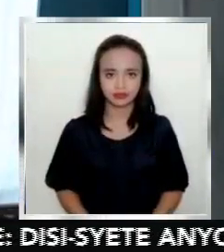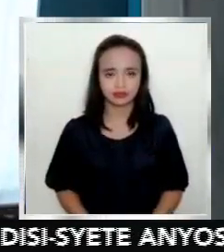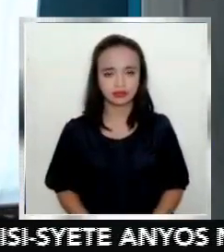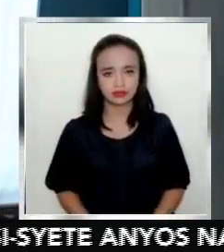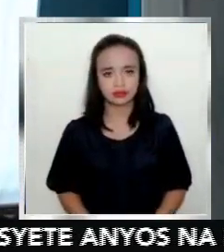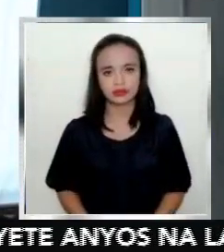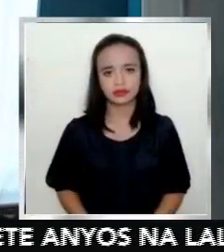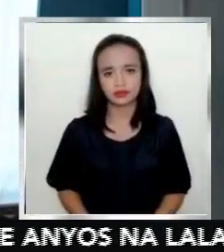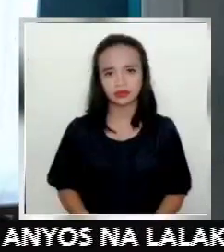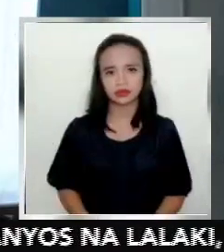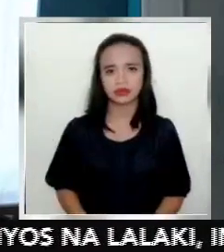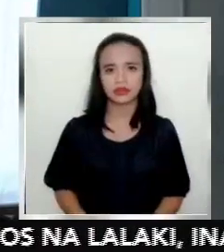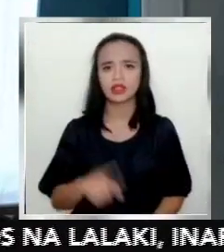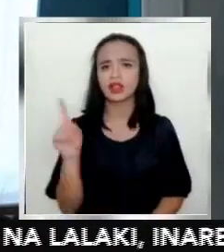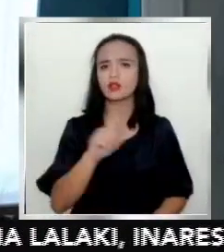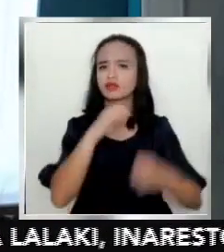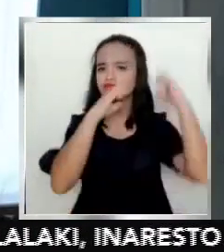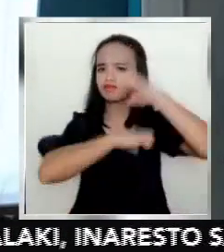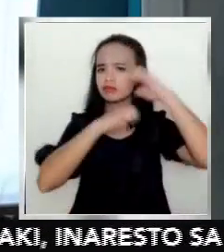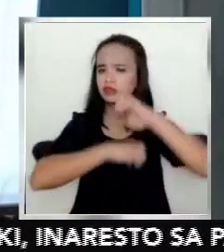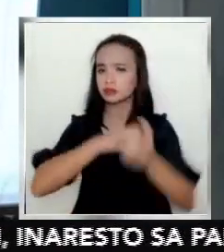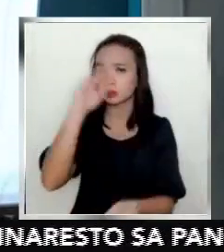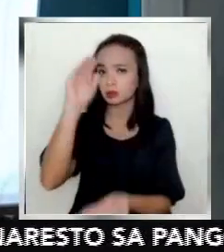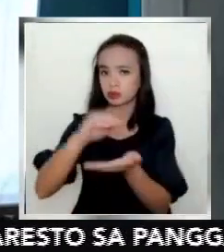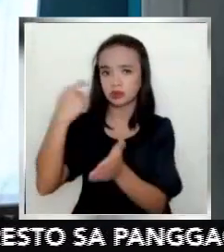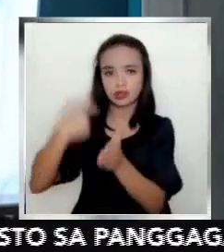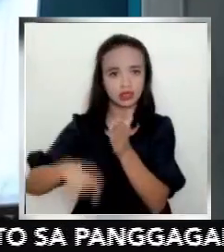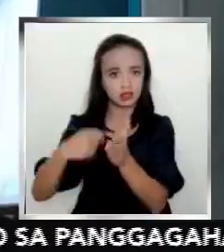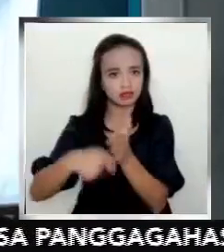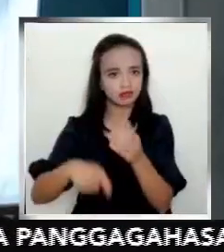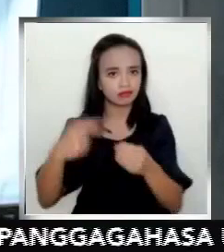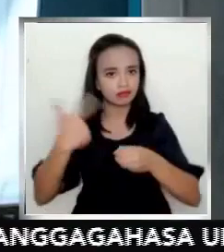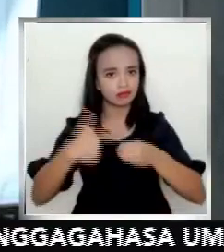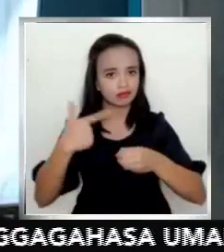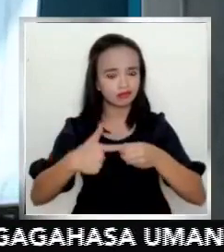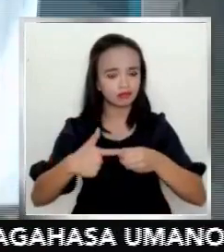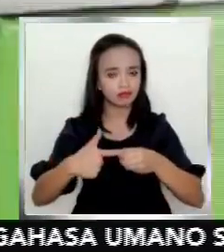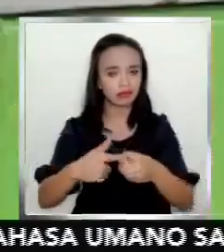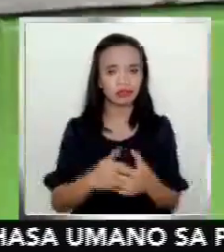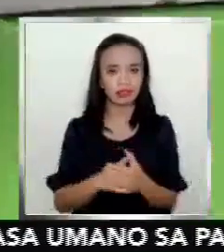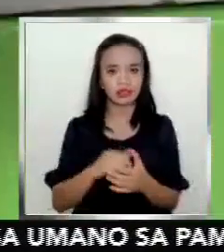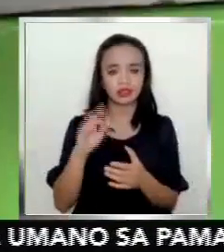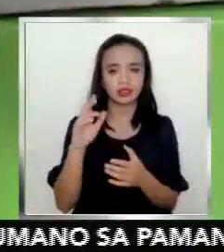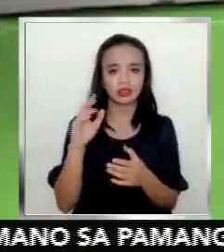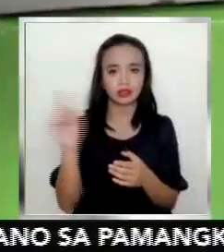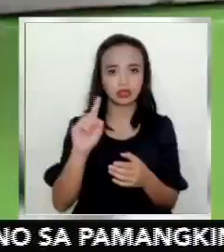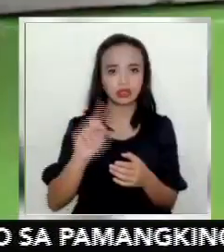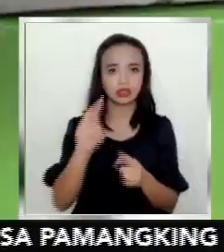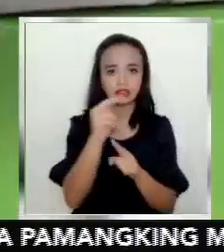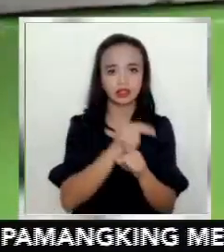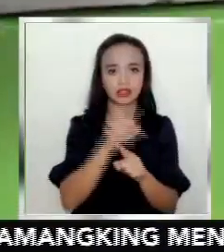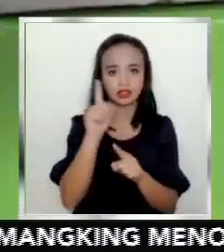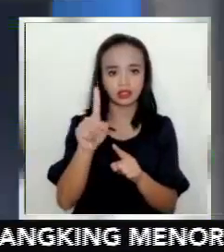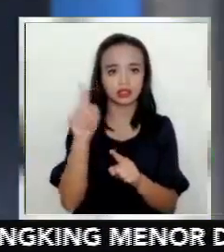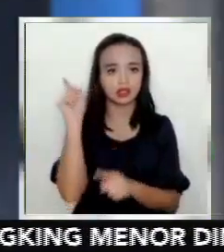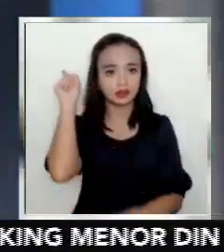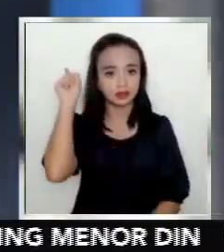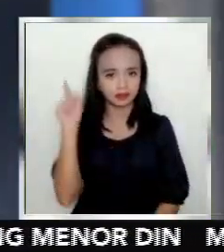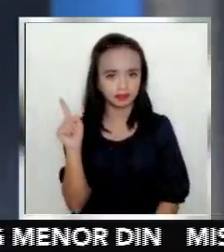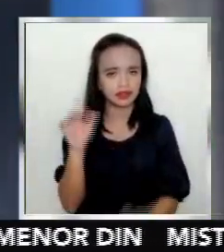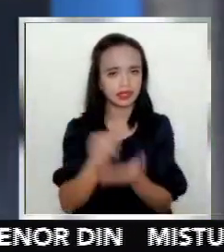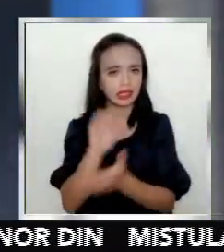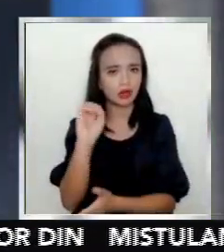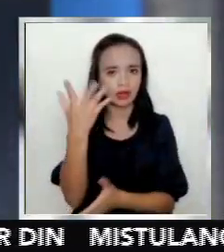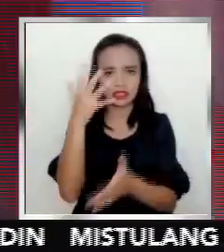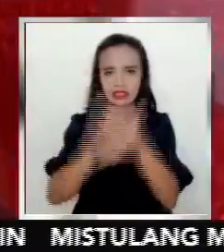May inaasahang rollback sa presyo ng mga produktong petrolyo sa unang Martes ng Nobyembre. Piso hanggang piso at 30 sentimo ang inaasahang kaltas